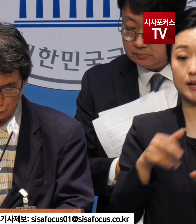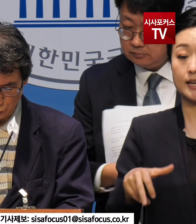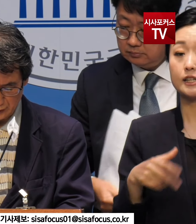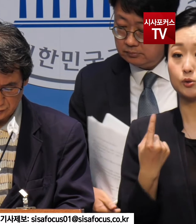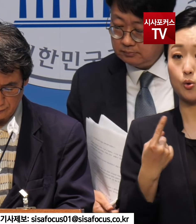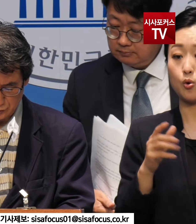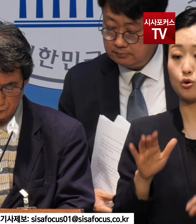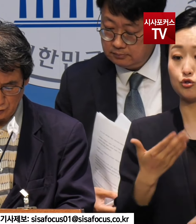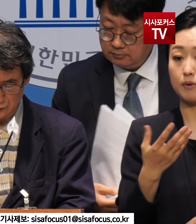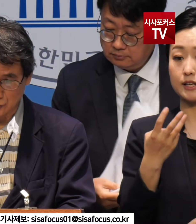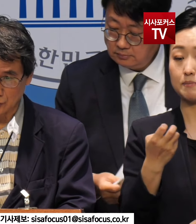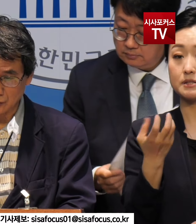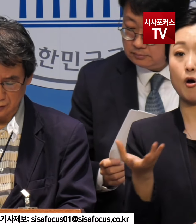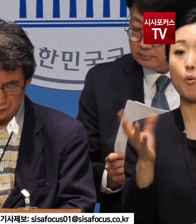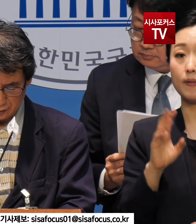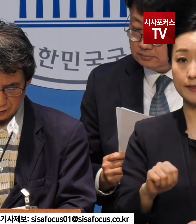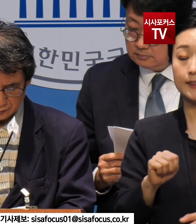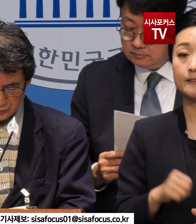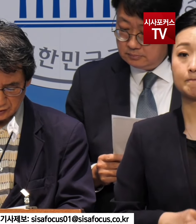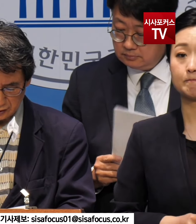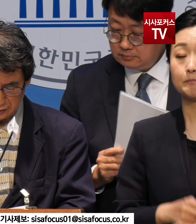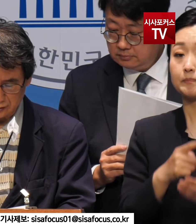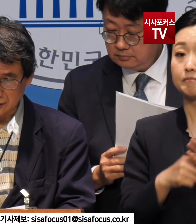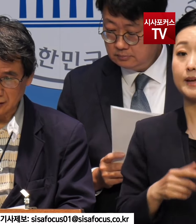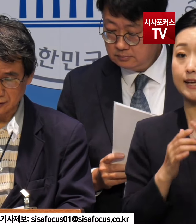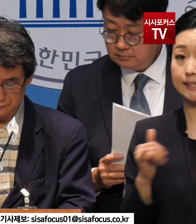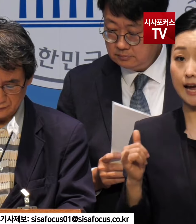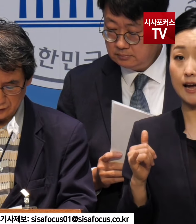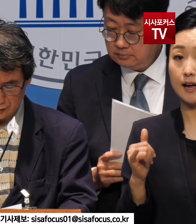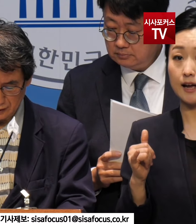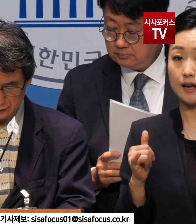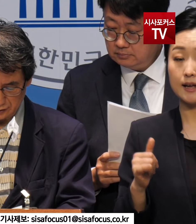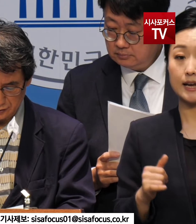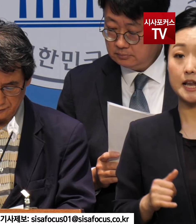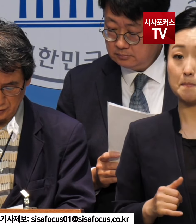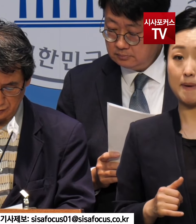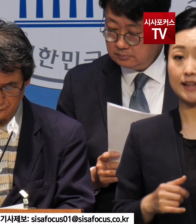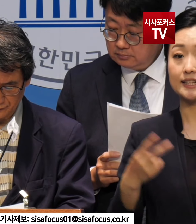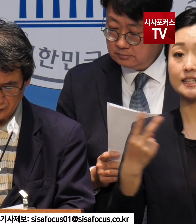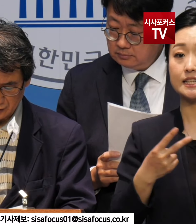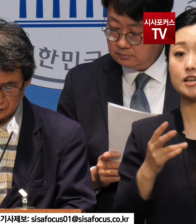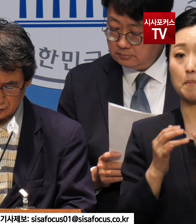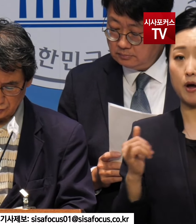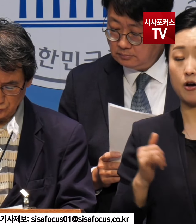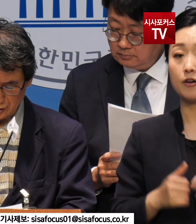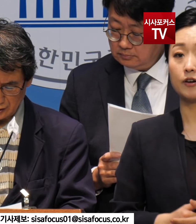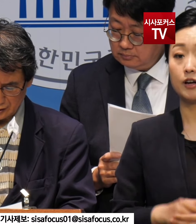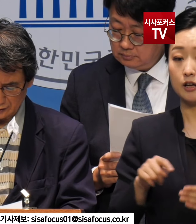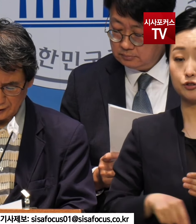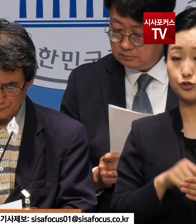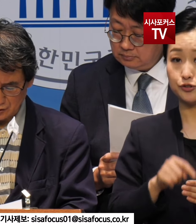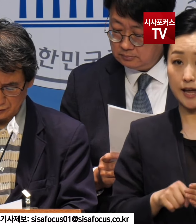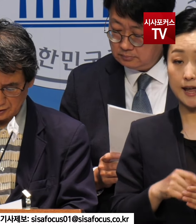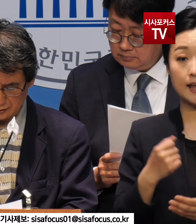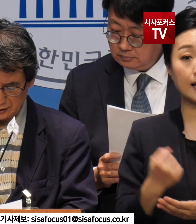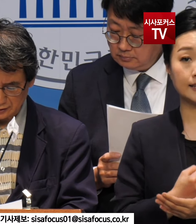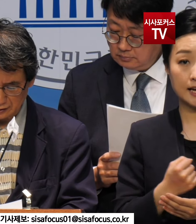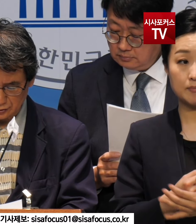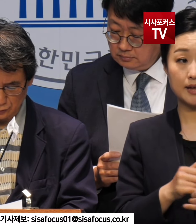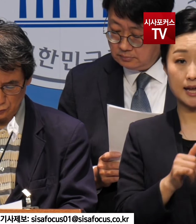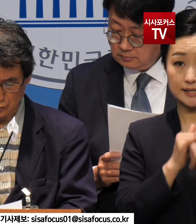1조 930억 원이고 피해자는 약 1만 2천 명, 그 중에